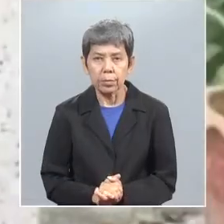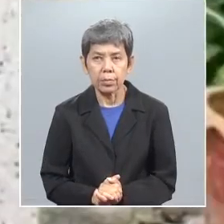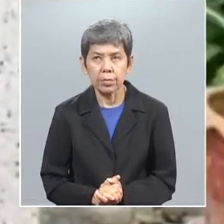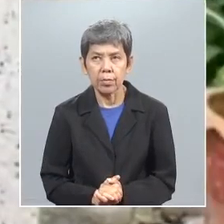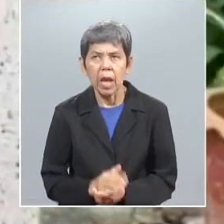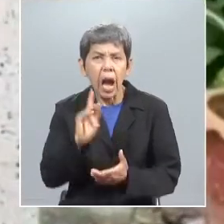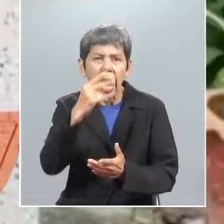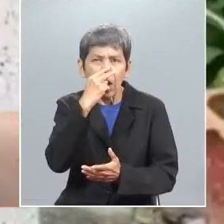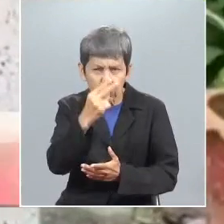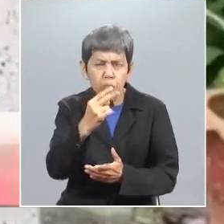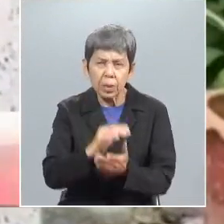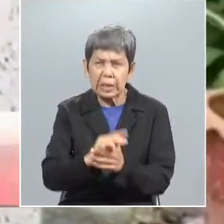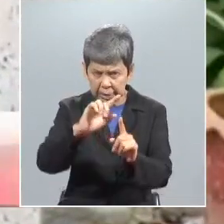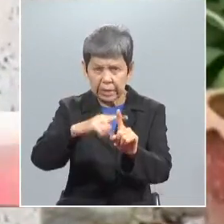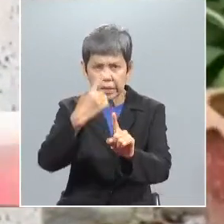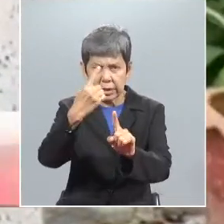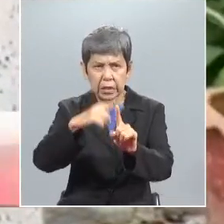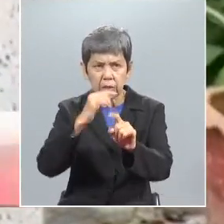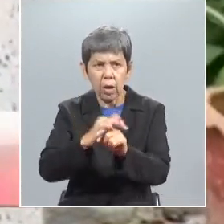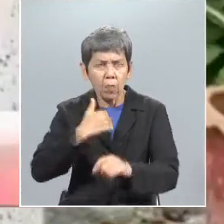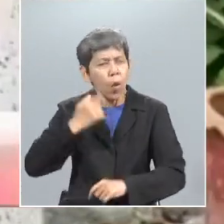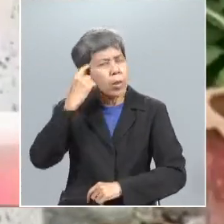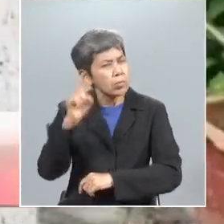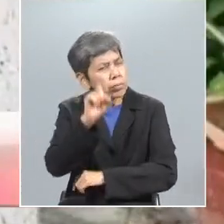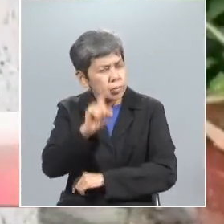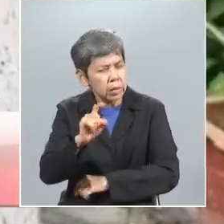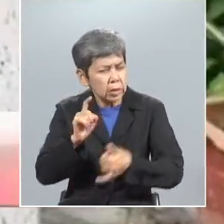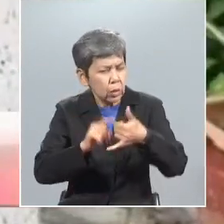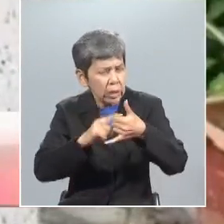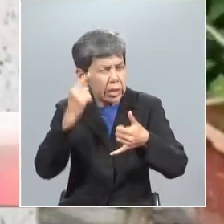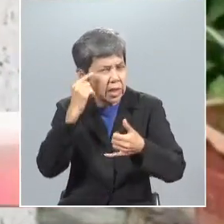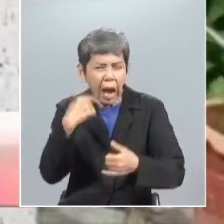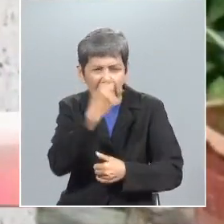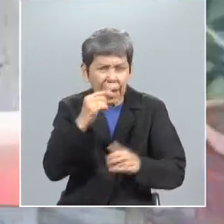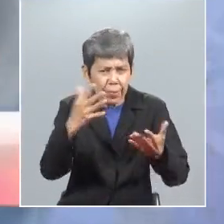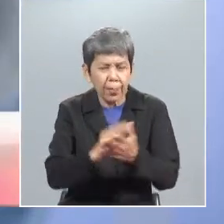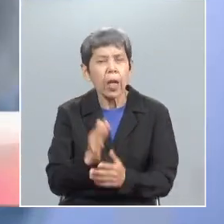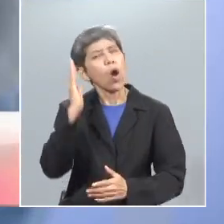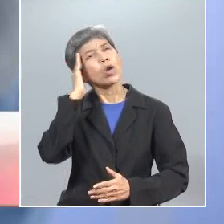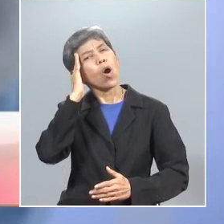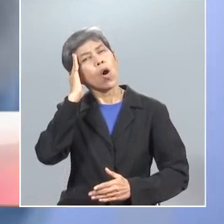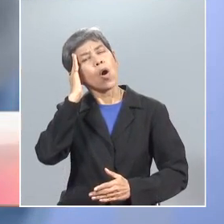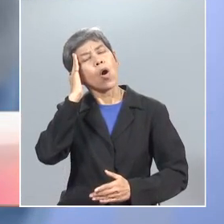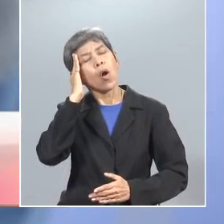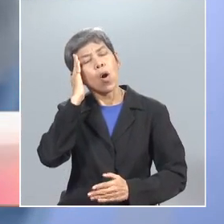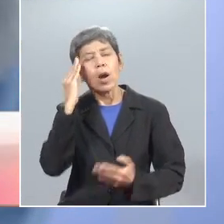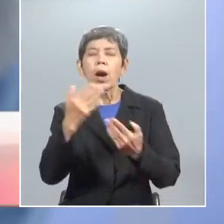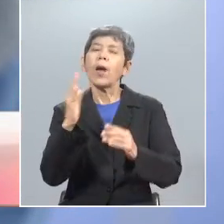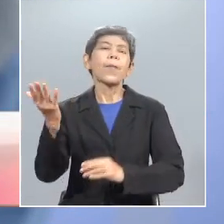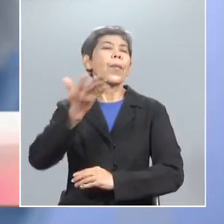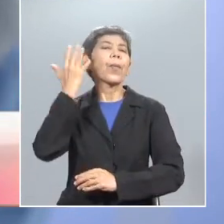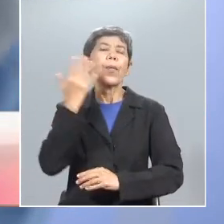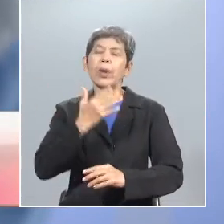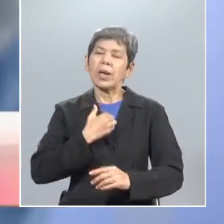ได้ข่าวนี้ประมาณเดือนกว่าผมคิดว่าสงสัยก็ต้องเป็นเขาเนี่ยมันไม่มีใครอ่ะเพราะว่าแกนอนข้างนอกอยู่ชั้นเดียวคุยกันแล้วก็บอกเขาปากก็เ